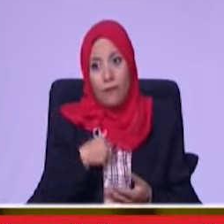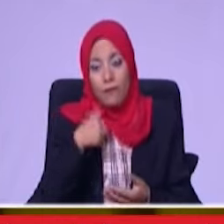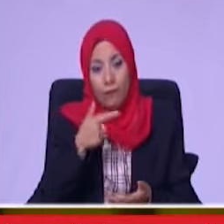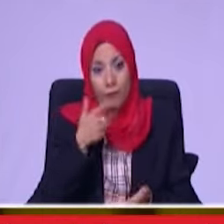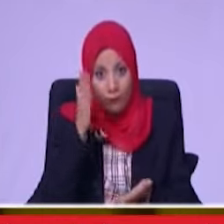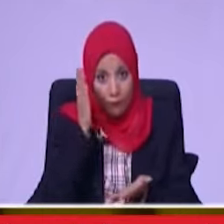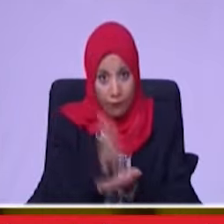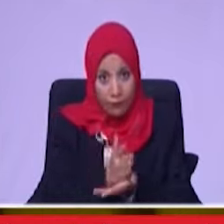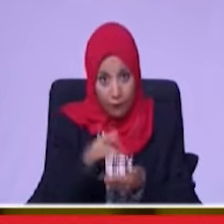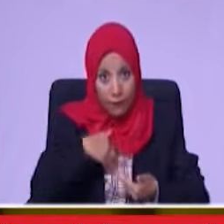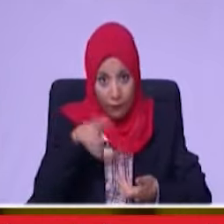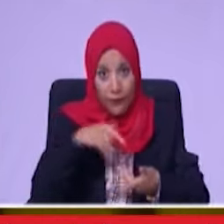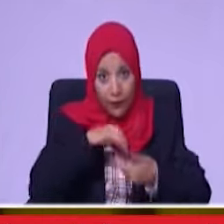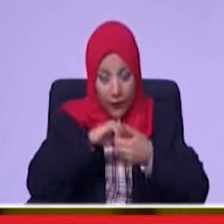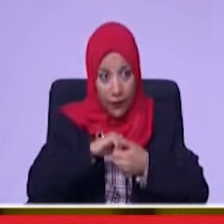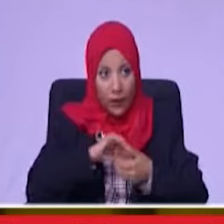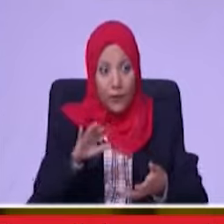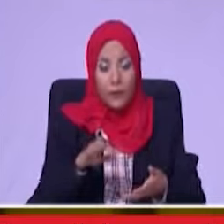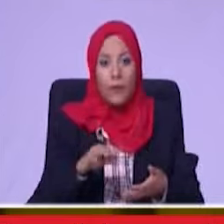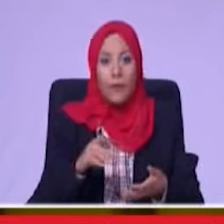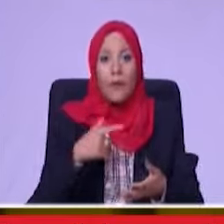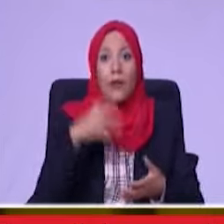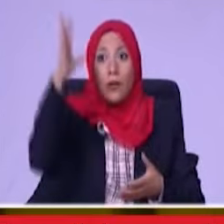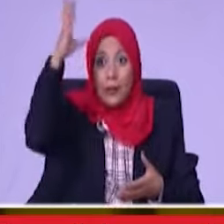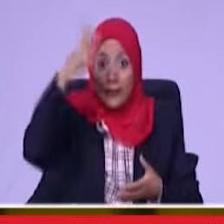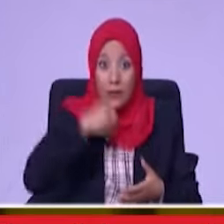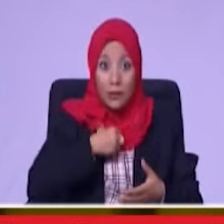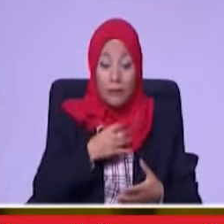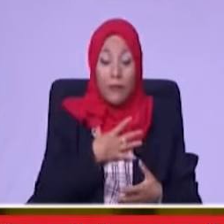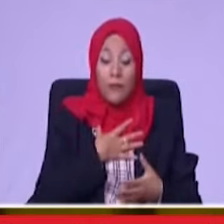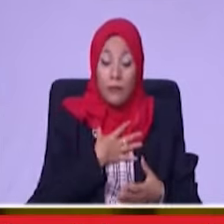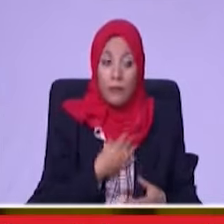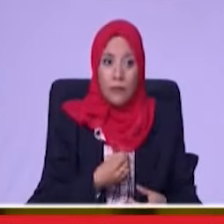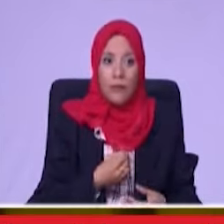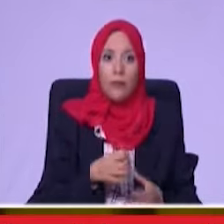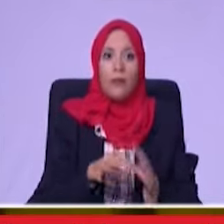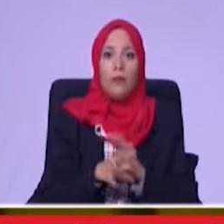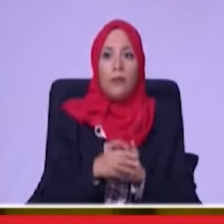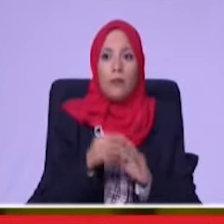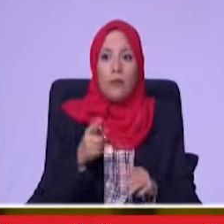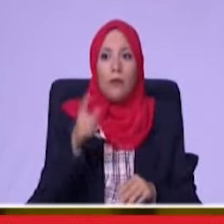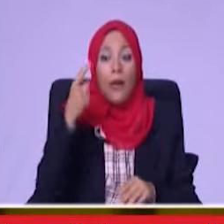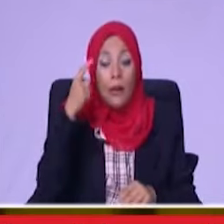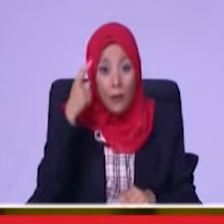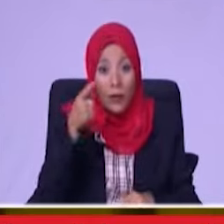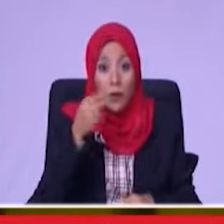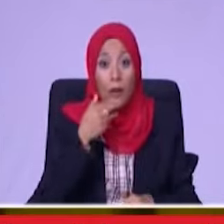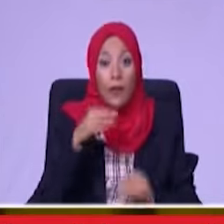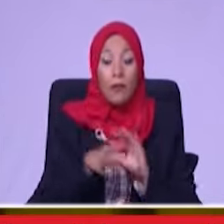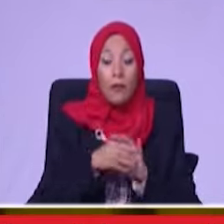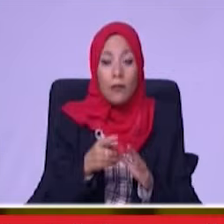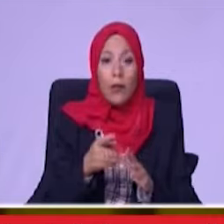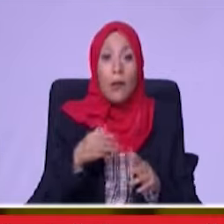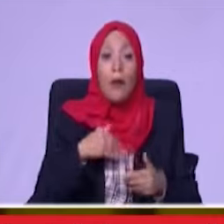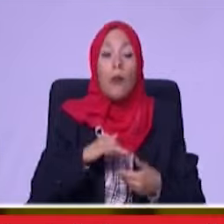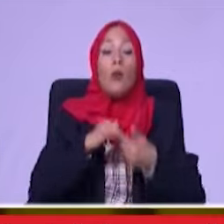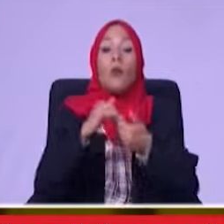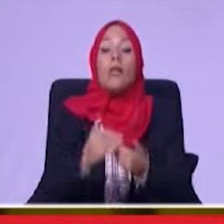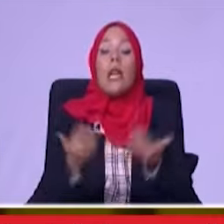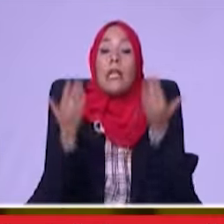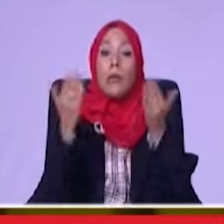دلوقتي لما بتنزل الروح بيعرف الإنسان منعم ولا غير منعم. الشفاعة بقى دورها هنا إيه؟